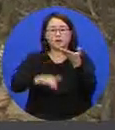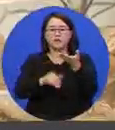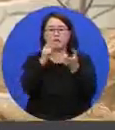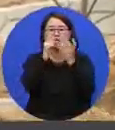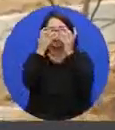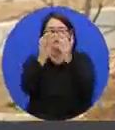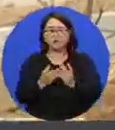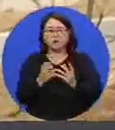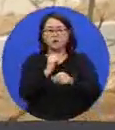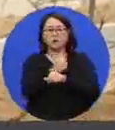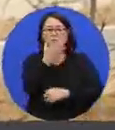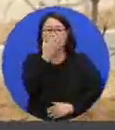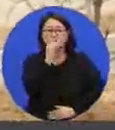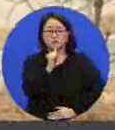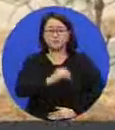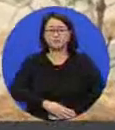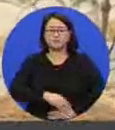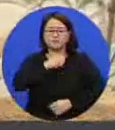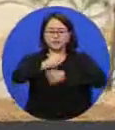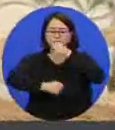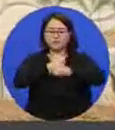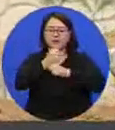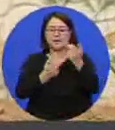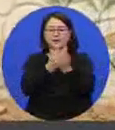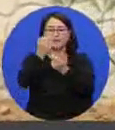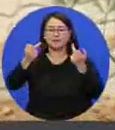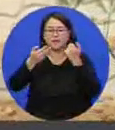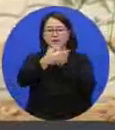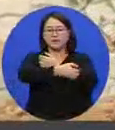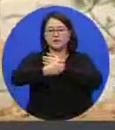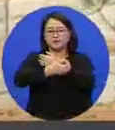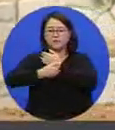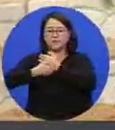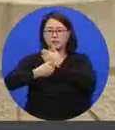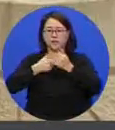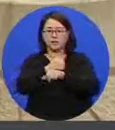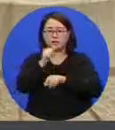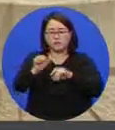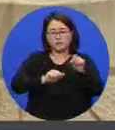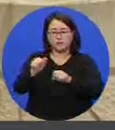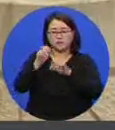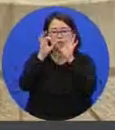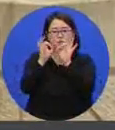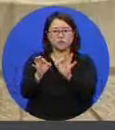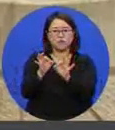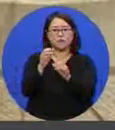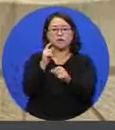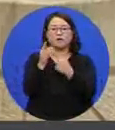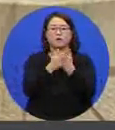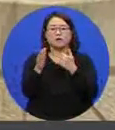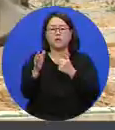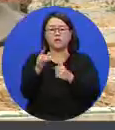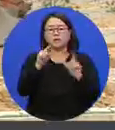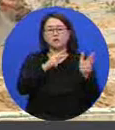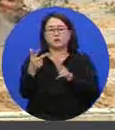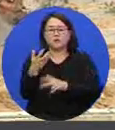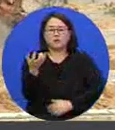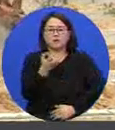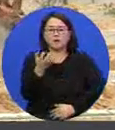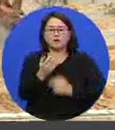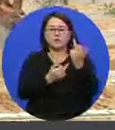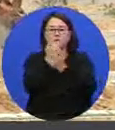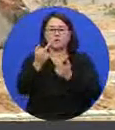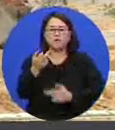수 있습니다. 제멋대로 산을 깎아내는 행태에 산이 몸살을 앓고 환경은 위협받고 있습니다. JTB